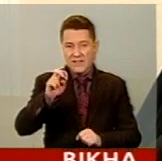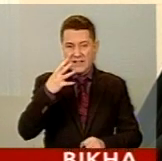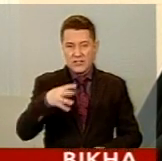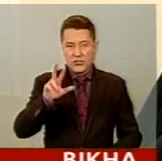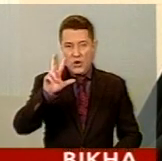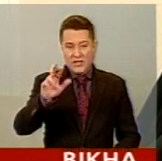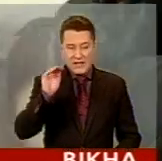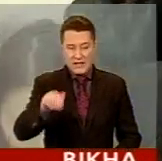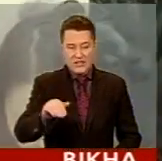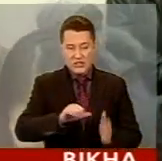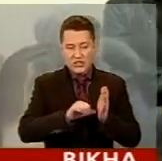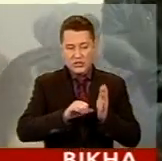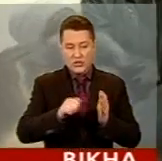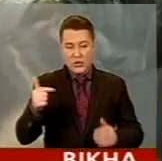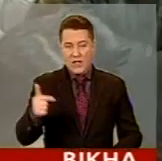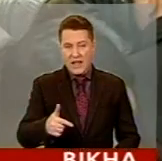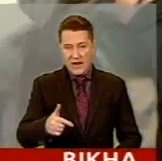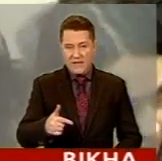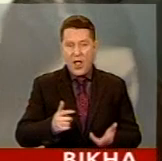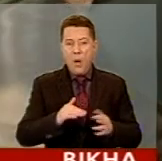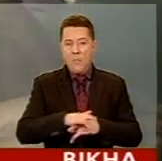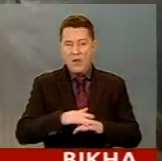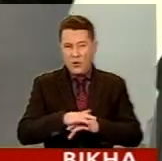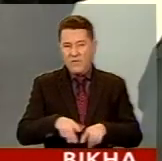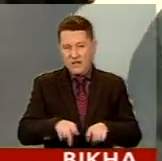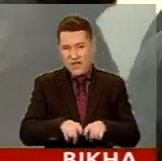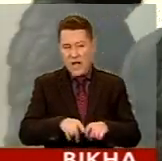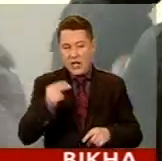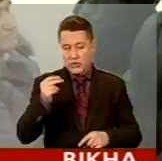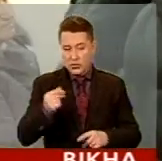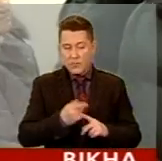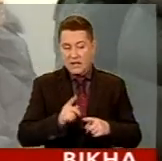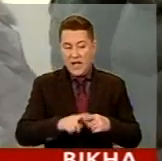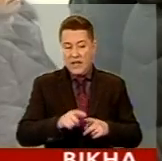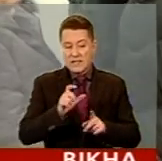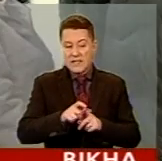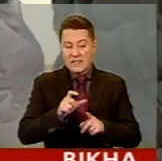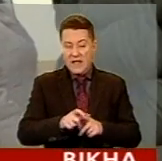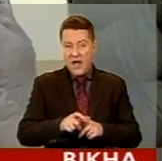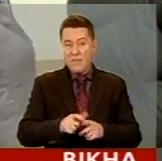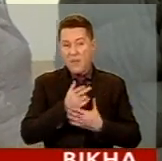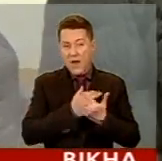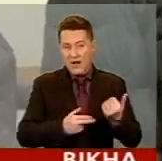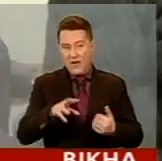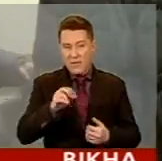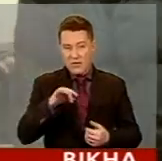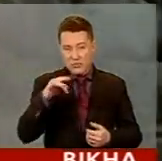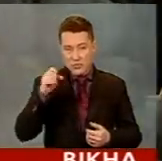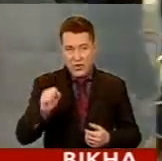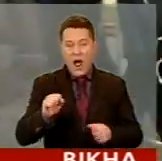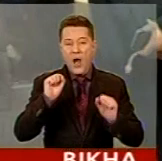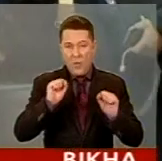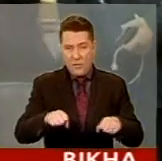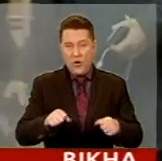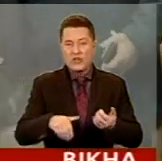тисячі 600 гривень. Суд порахував, майже така сама сума, на якій, за словами звинувачення, погорів Манджура і може правити